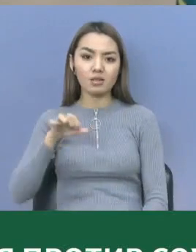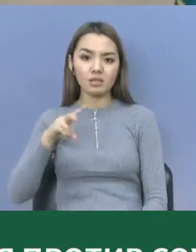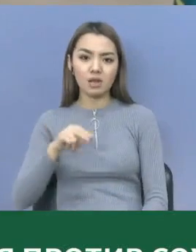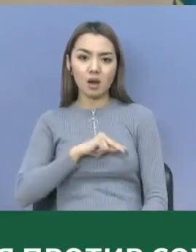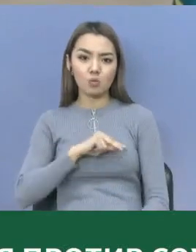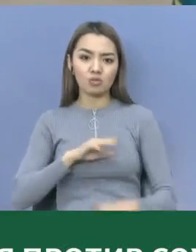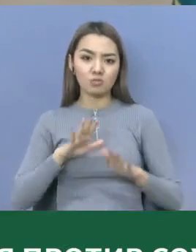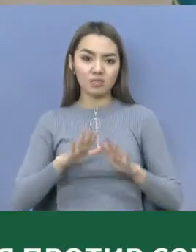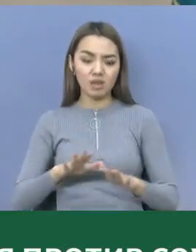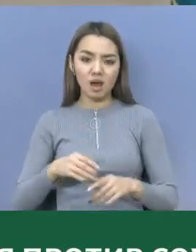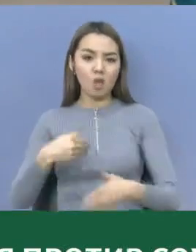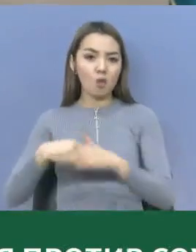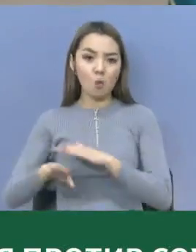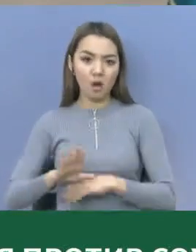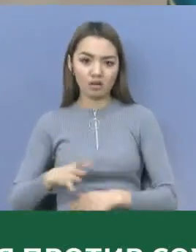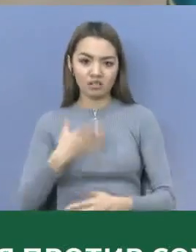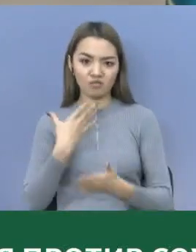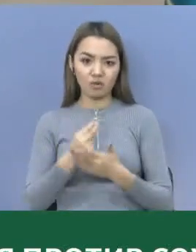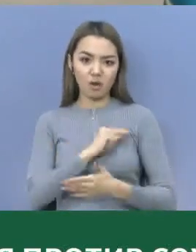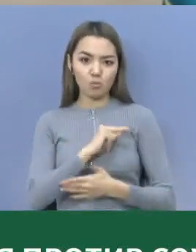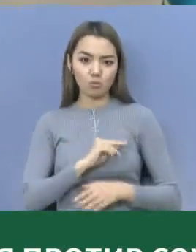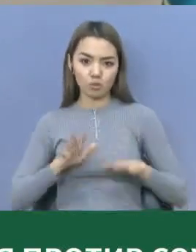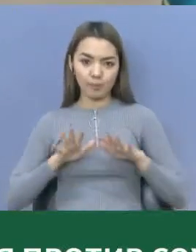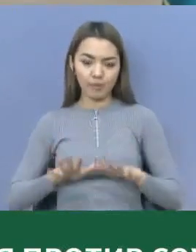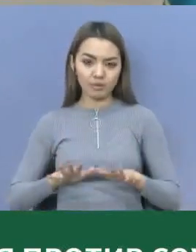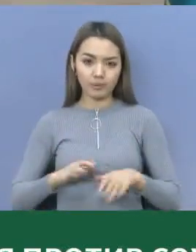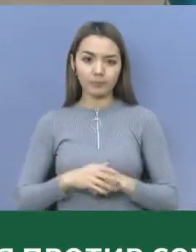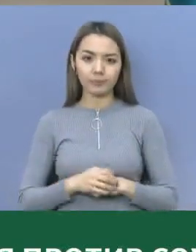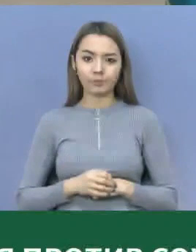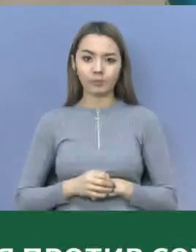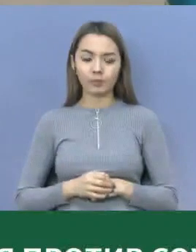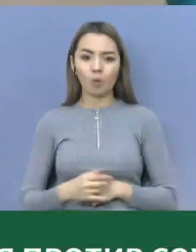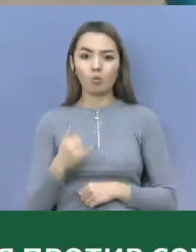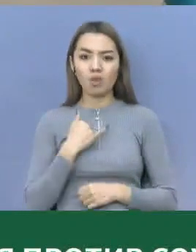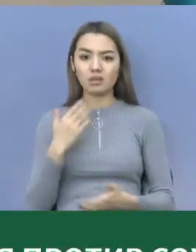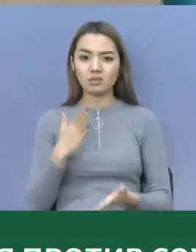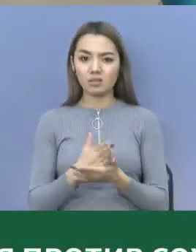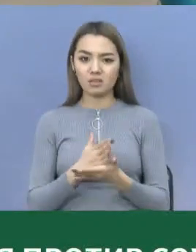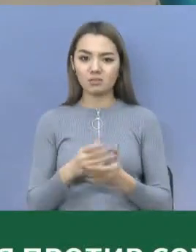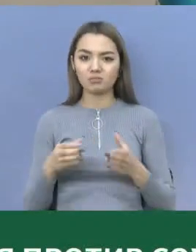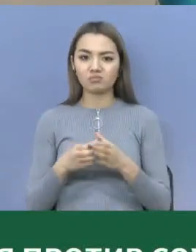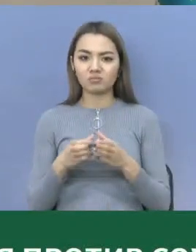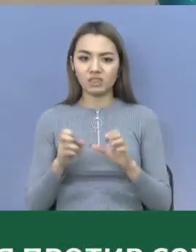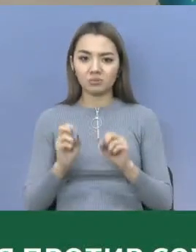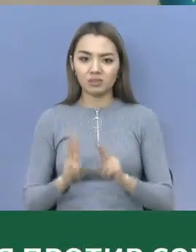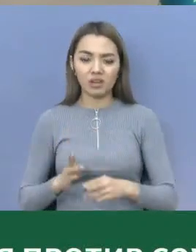рабочих местах, не отрываясь от своей работы, нами, то есть